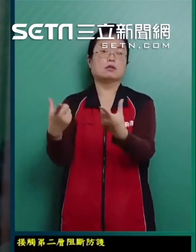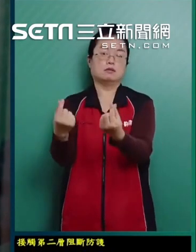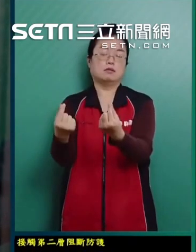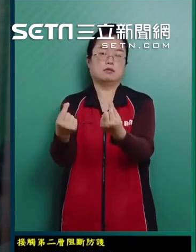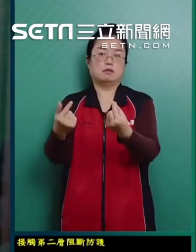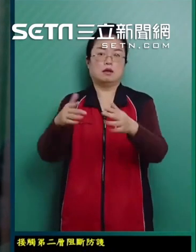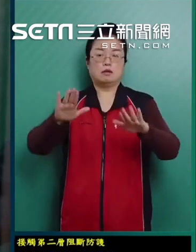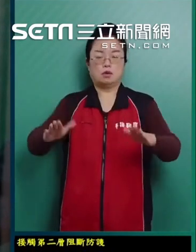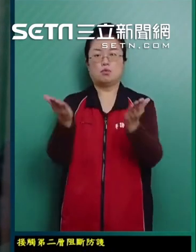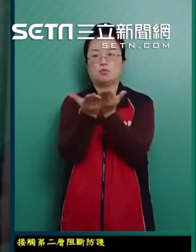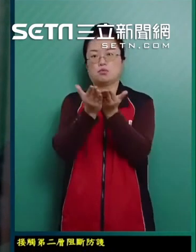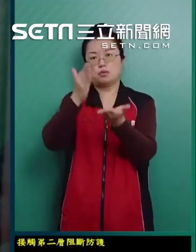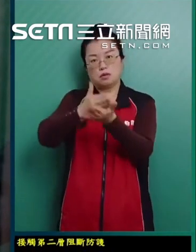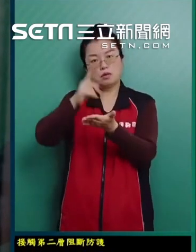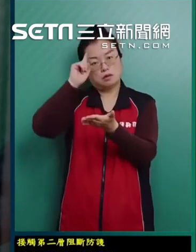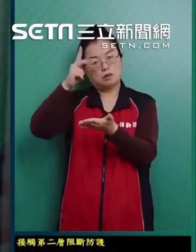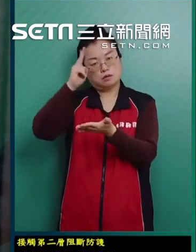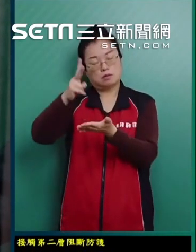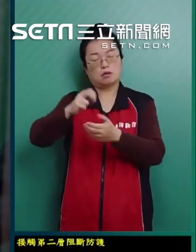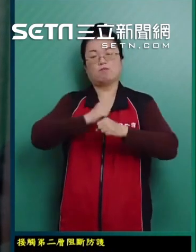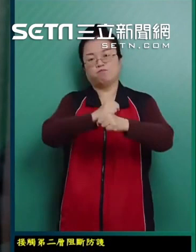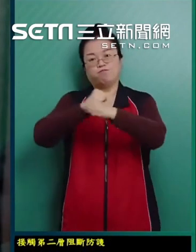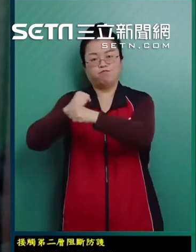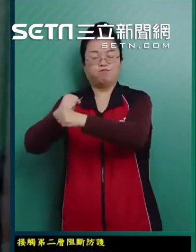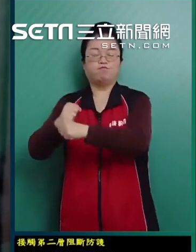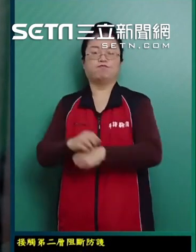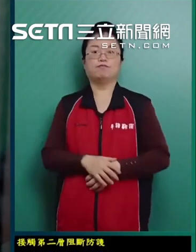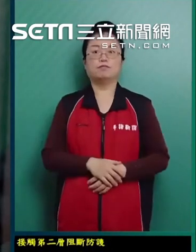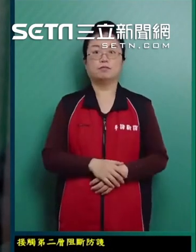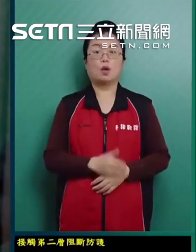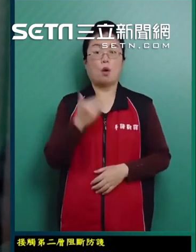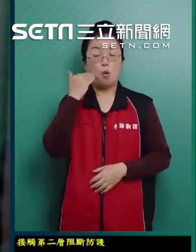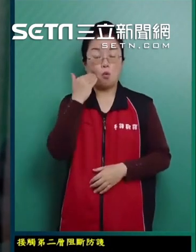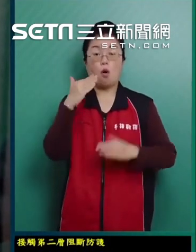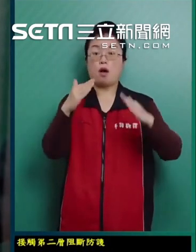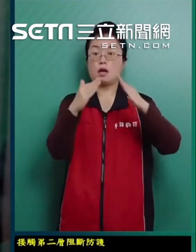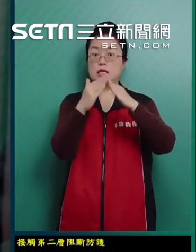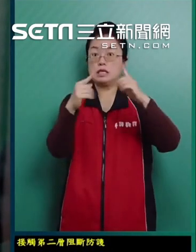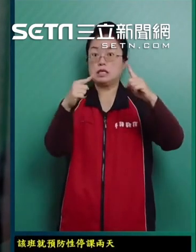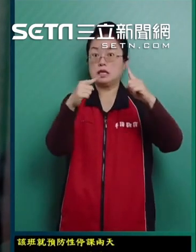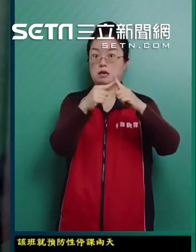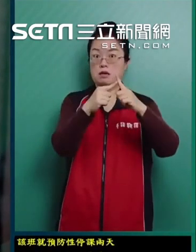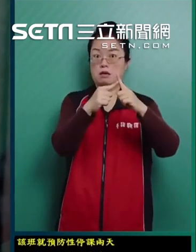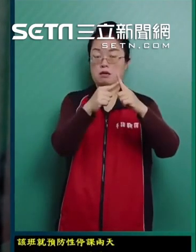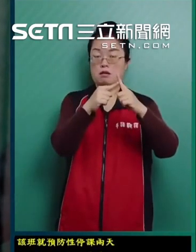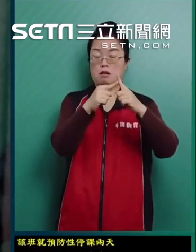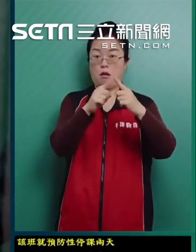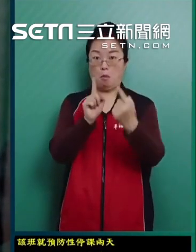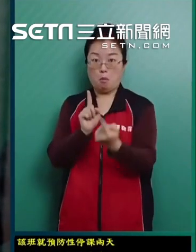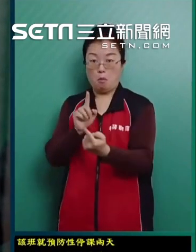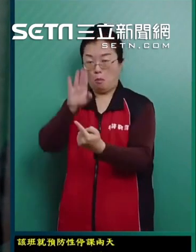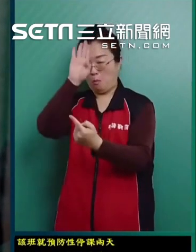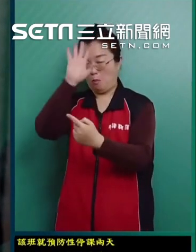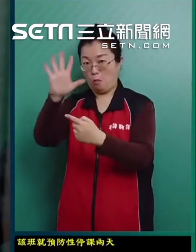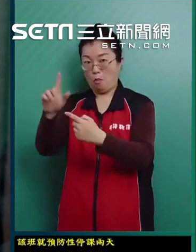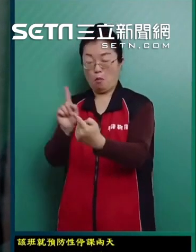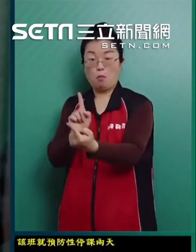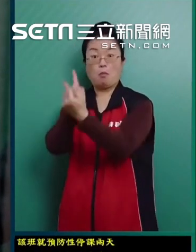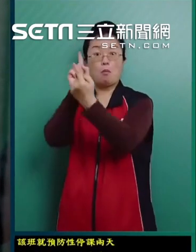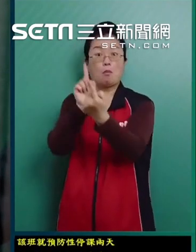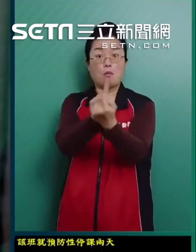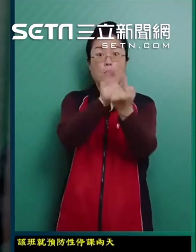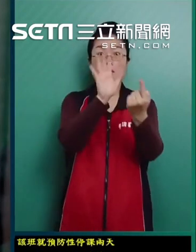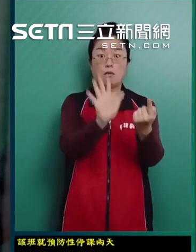消。那接下来还有所谓家人如果有被框列的话，那这个学生呢我们也